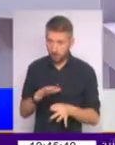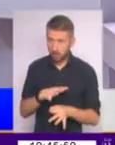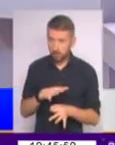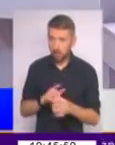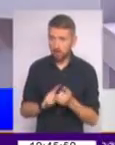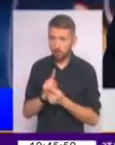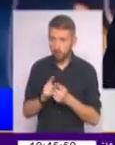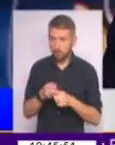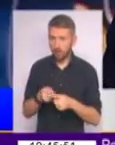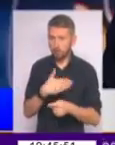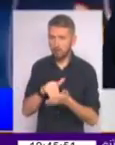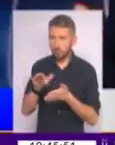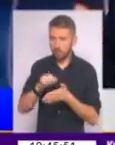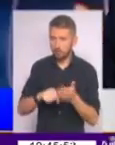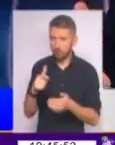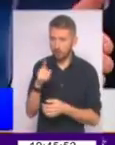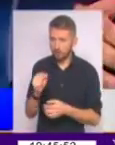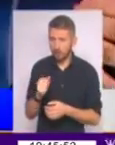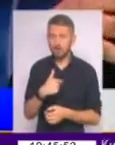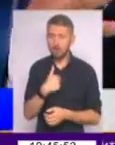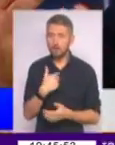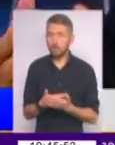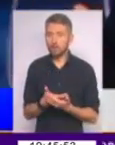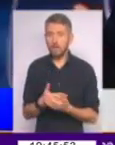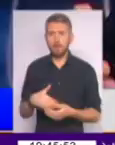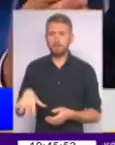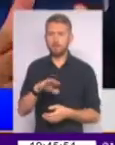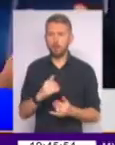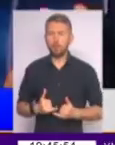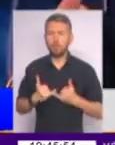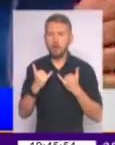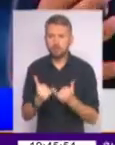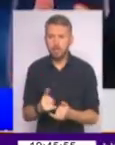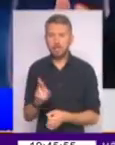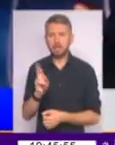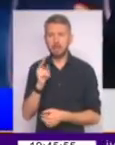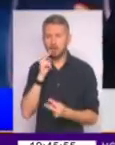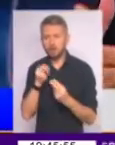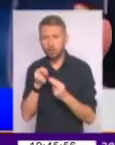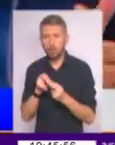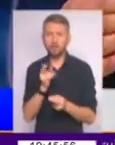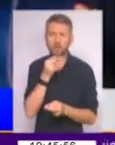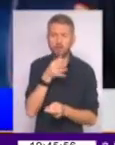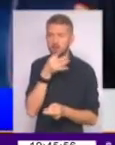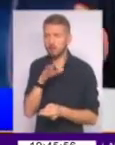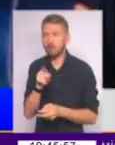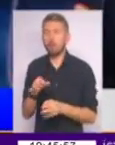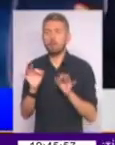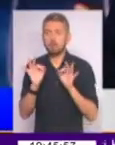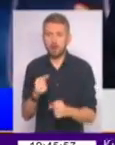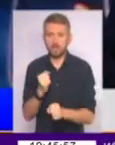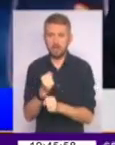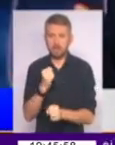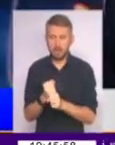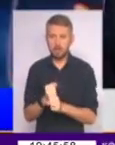реформа, которой мы отказались от газа. Я вот по всем уважениям Яценюку, кому нравится или нет, он правильно